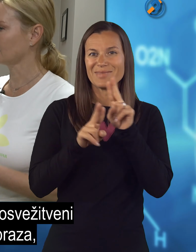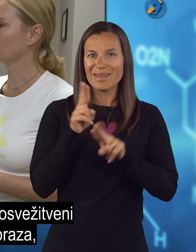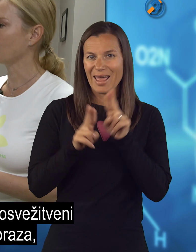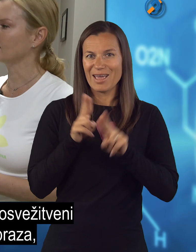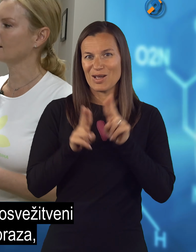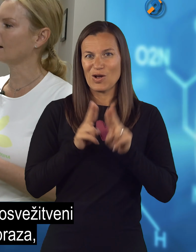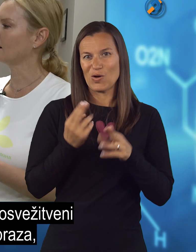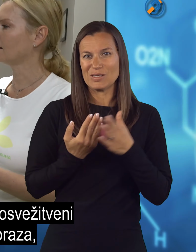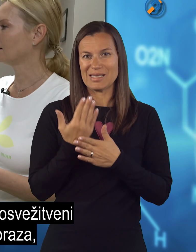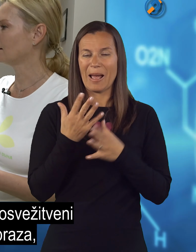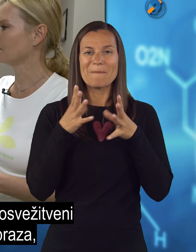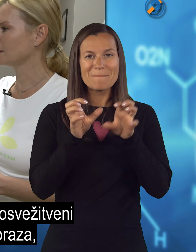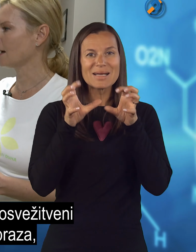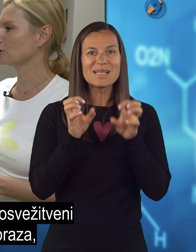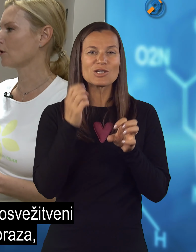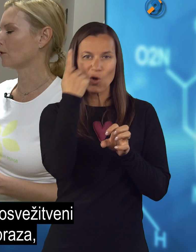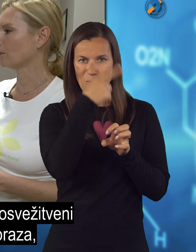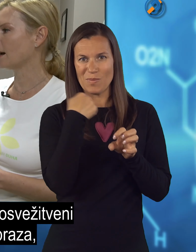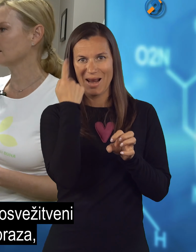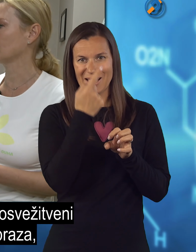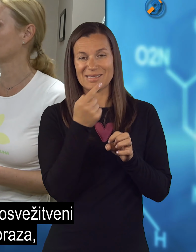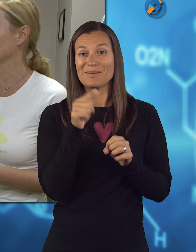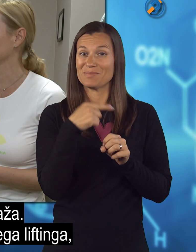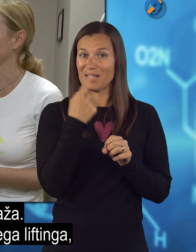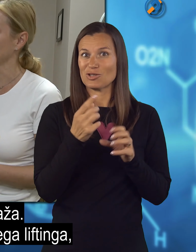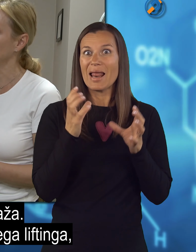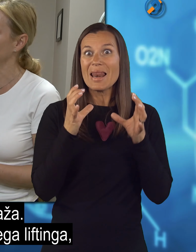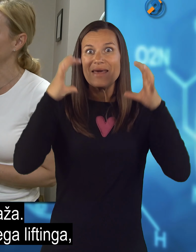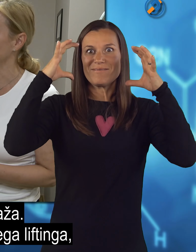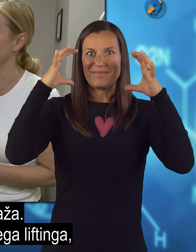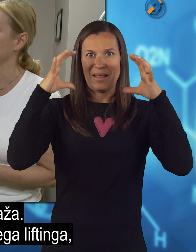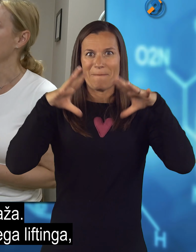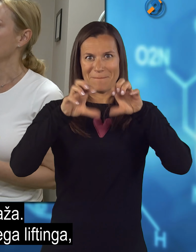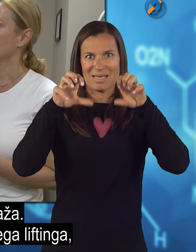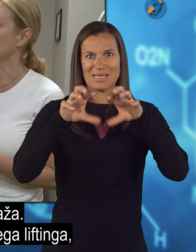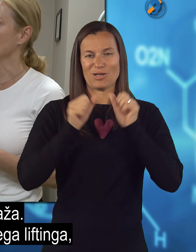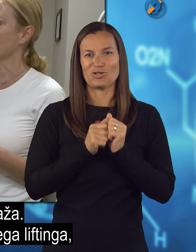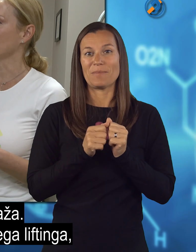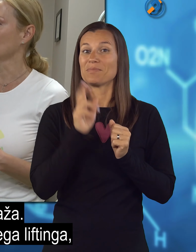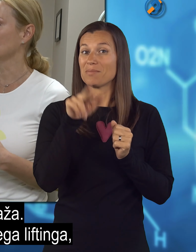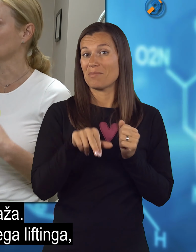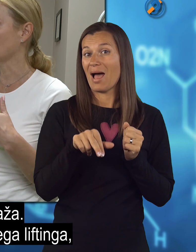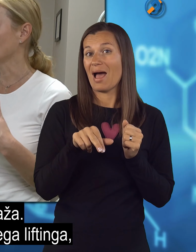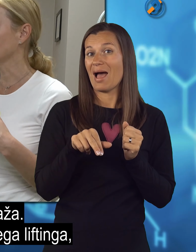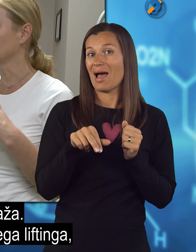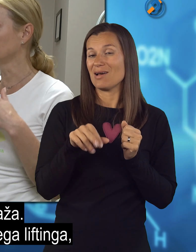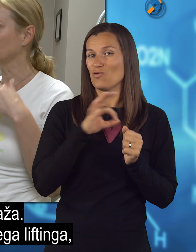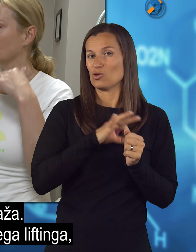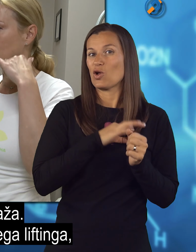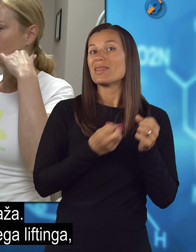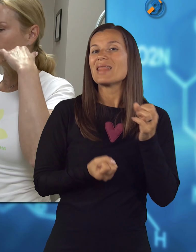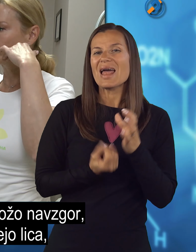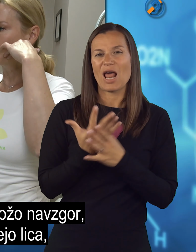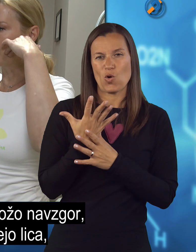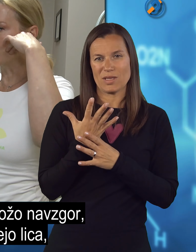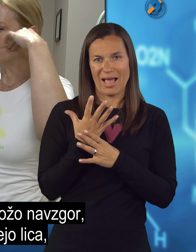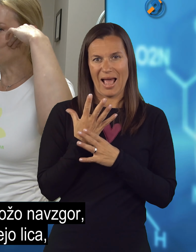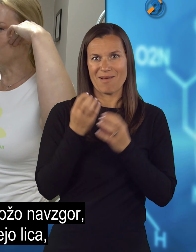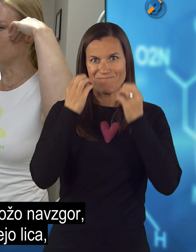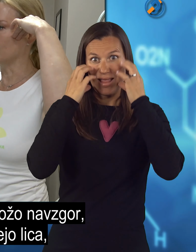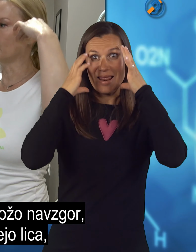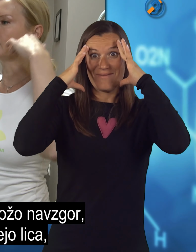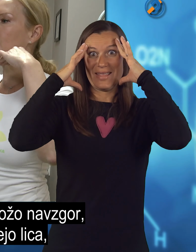osvežitven tretma za masažo obraza, reče se lift masaža, pač ima funkcijo naravnega liftinga, to se